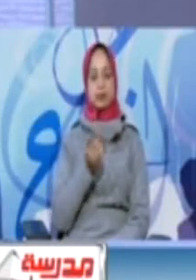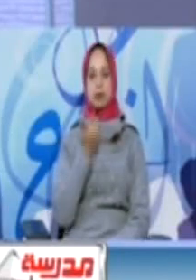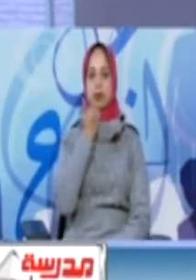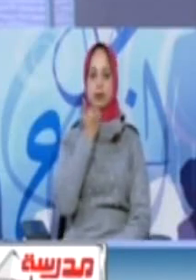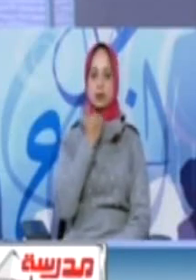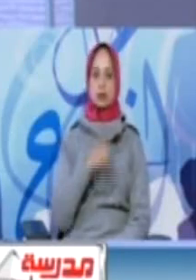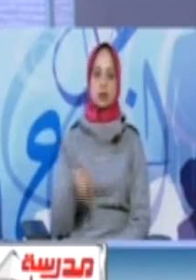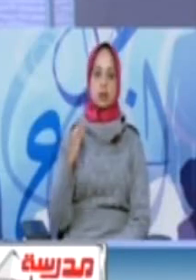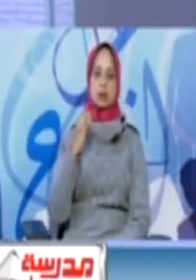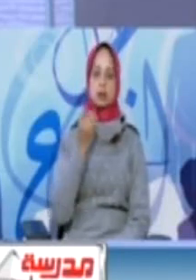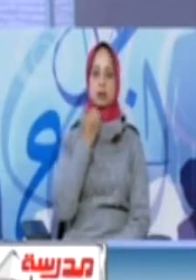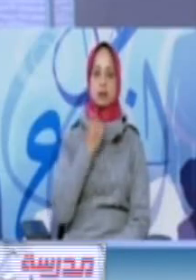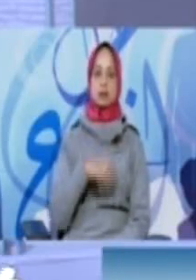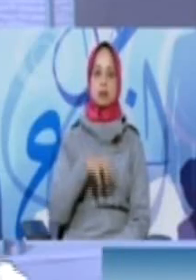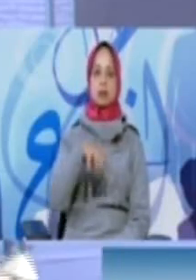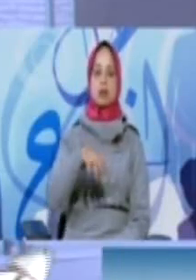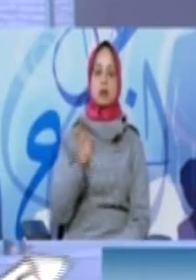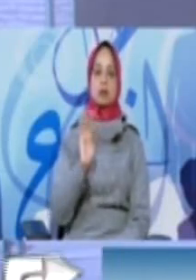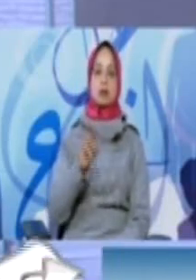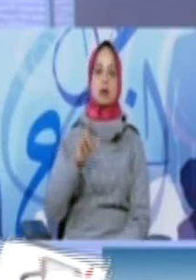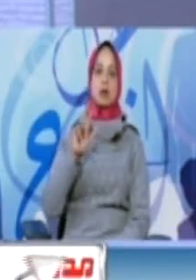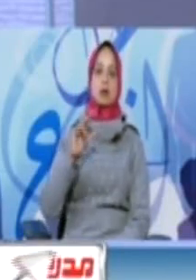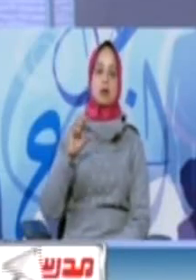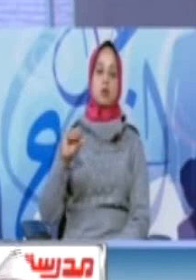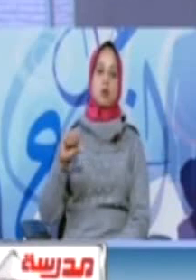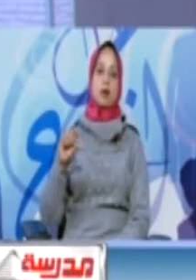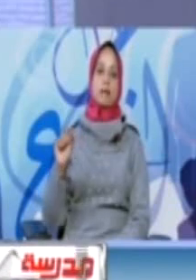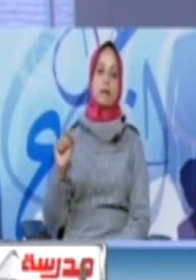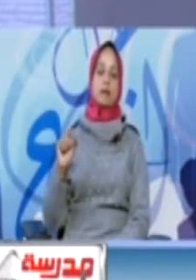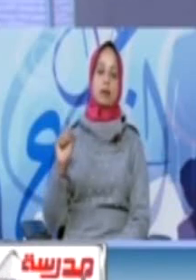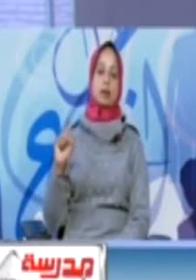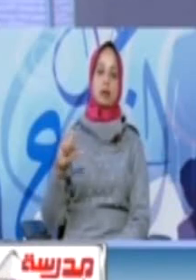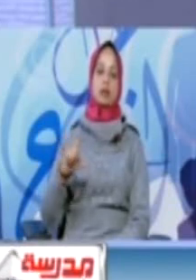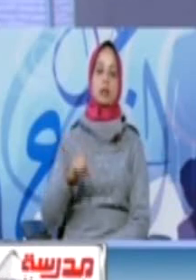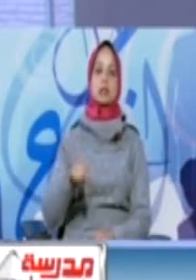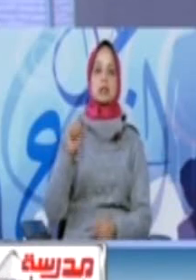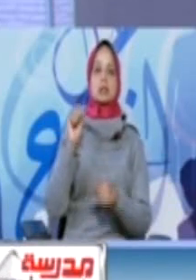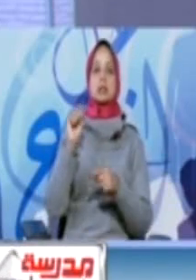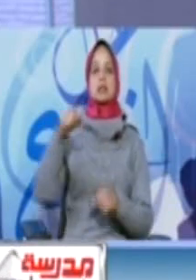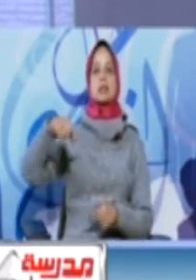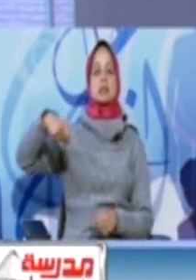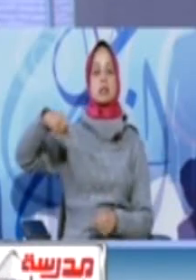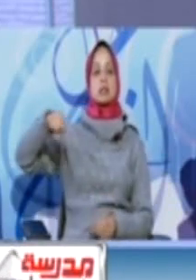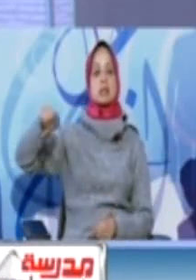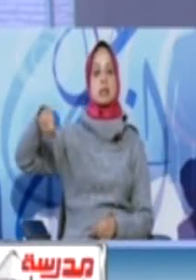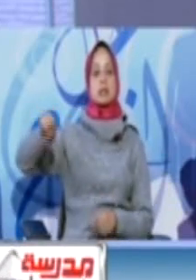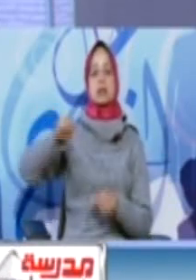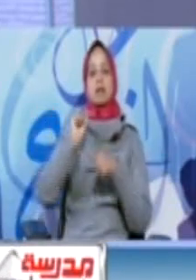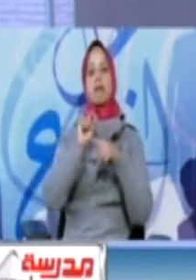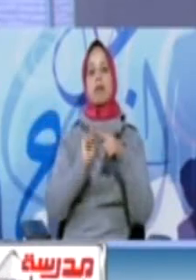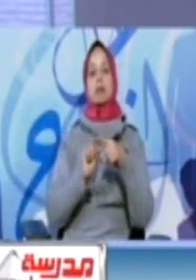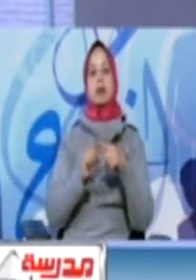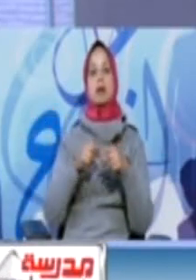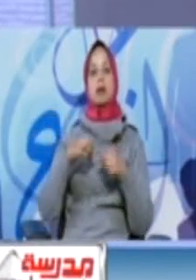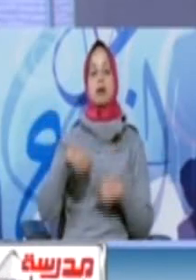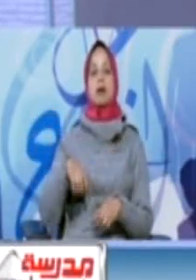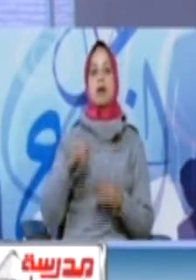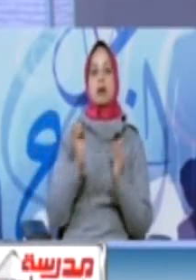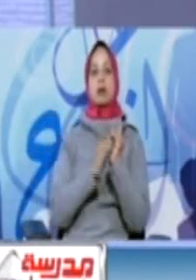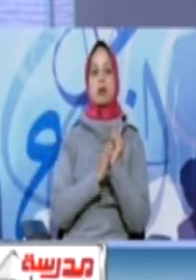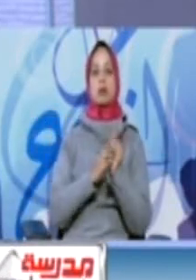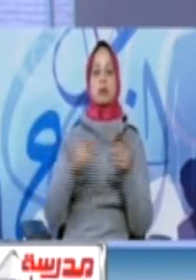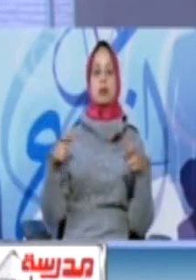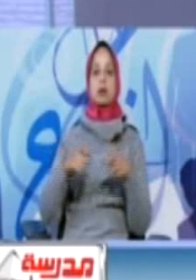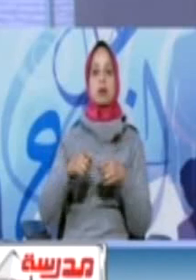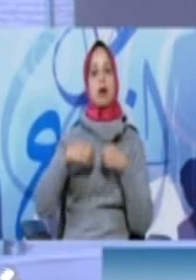احنا اخر حاجه قلنا برلمان الوفد بنسبه 90%. طيب انت كاتب هنا حل البرلمان في نفس يوم انعقاده مره اخرى، اه كان ايه الملك